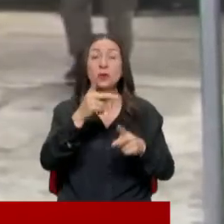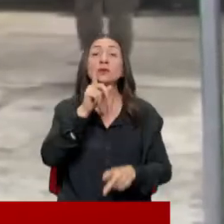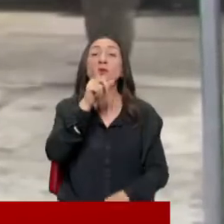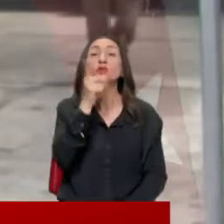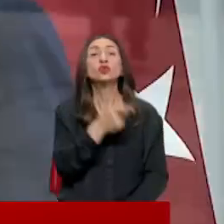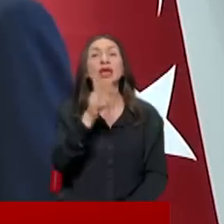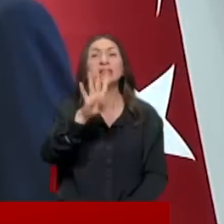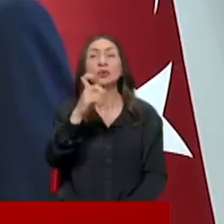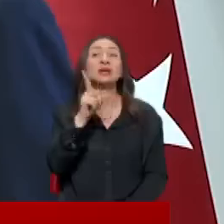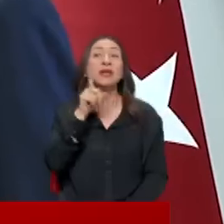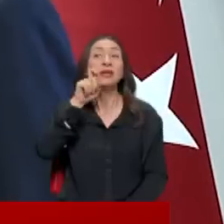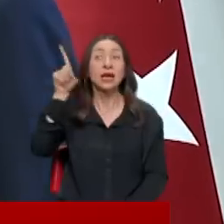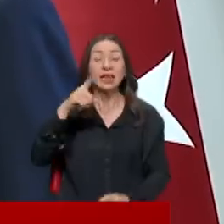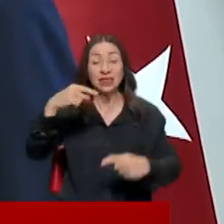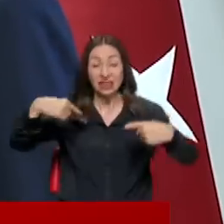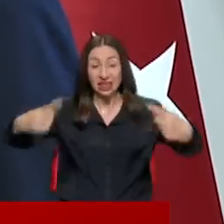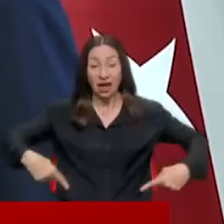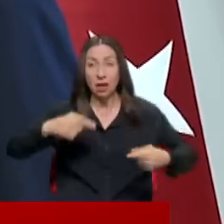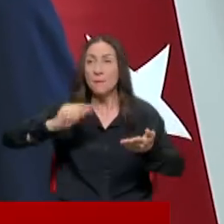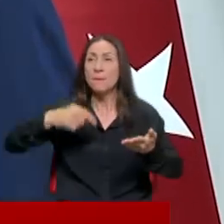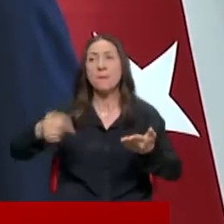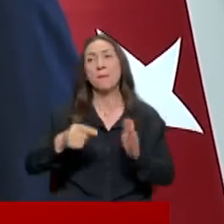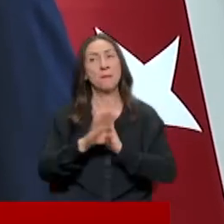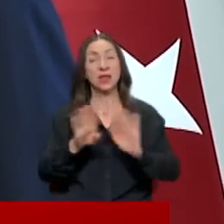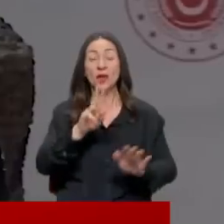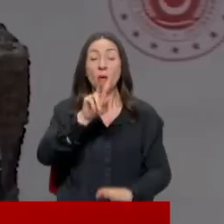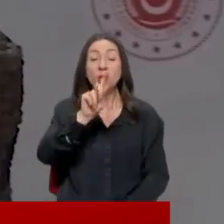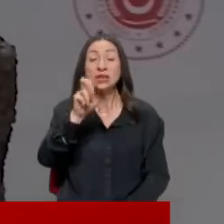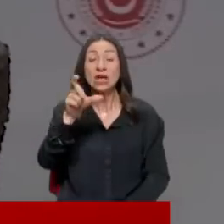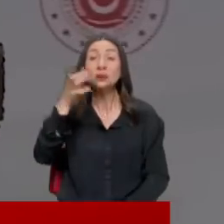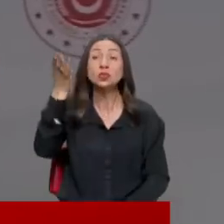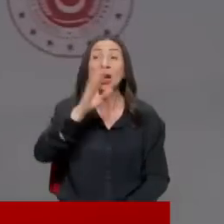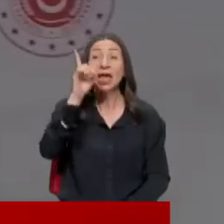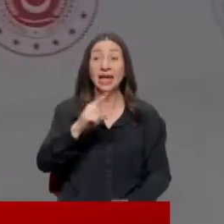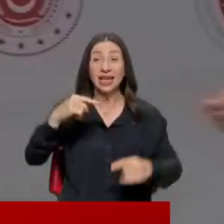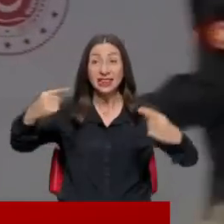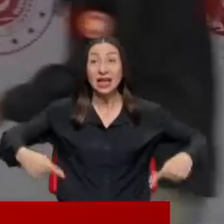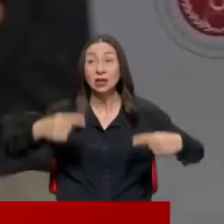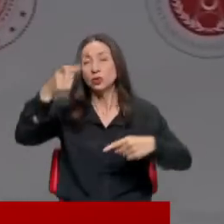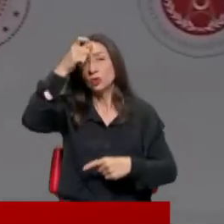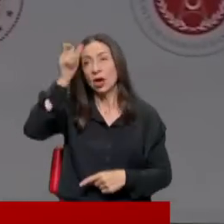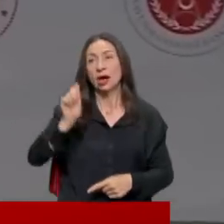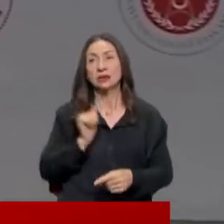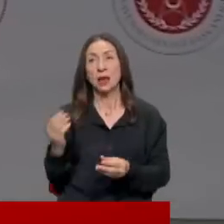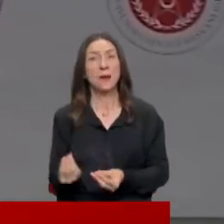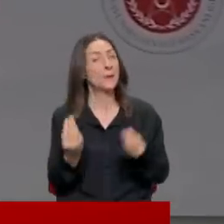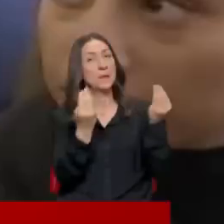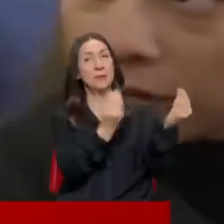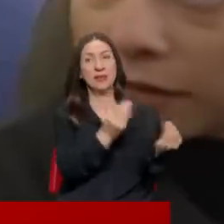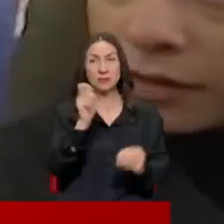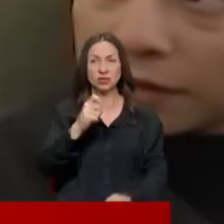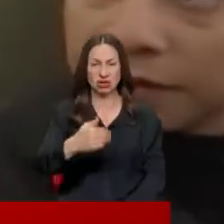Katar'a. 2018 yılında tank üretimi için imzalar atıldı. 18 ay sonra da ilk tanklar Türk Silahlı Kuvvetleri'ne teslim